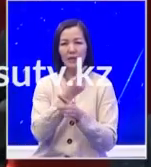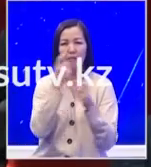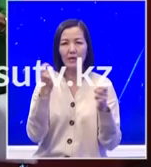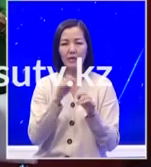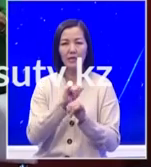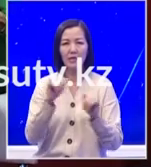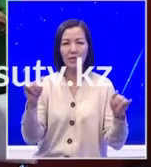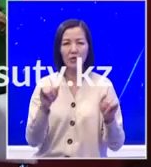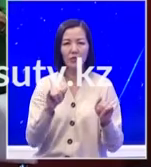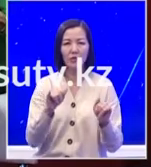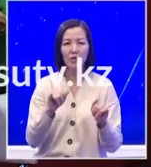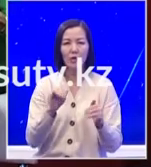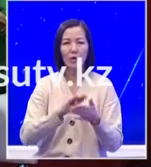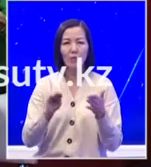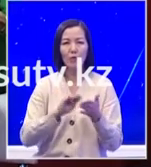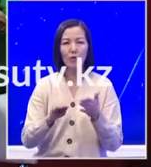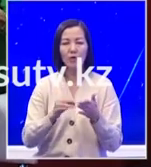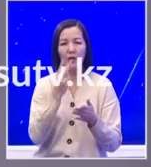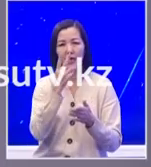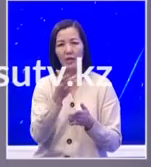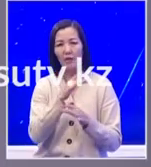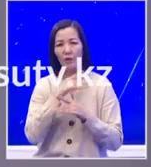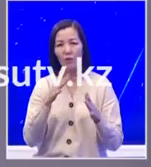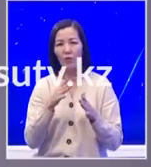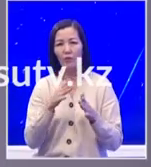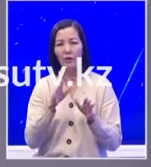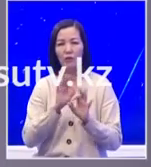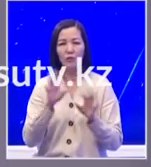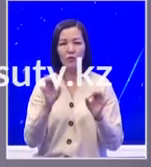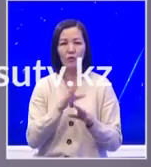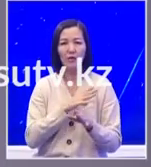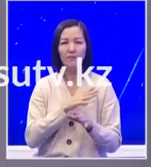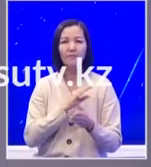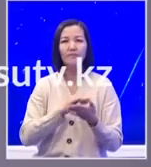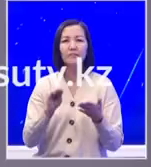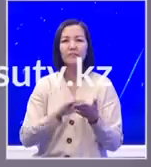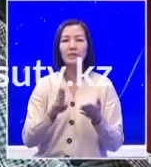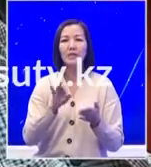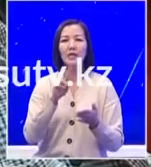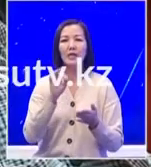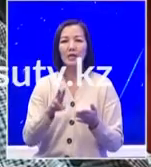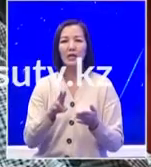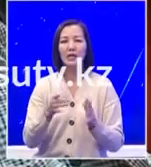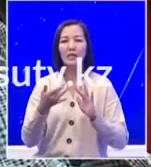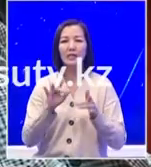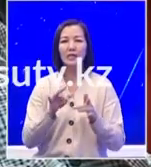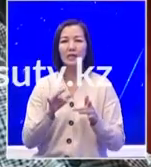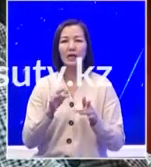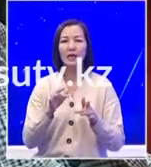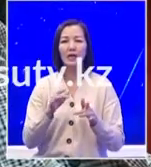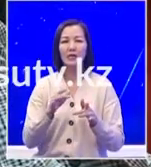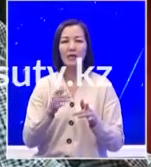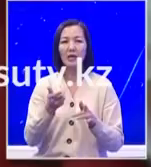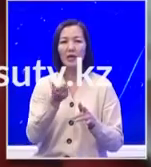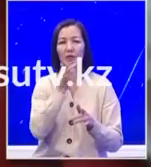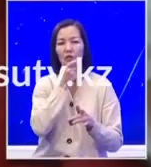тетіктері, блогерлікпен қатар қаралымы көп контент құру жолдарын түсіндірді. Белгілі журналист Ерік Рахым сайтта салмақты аудитория